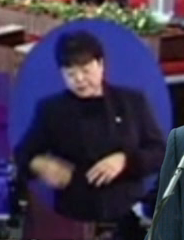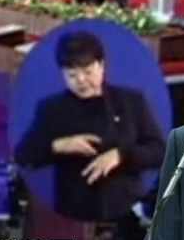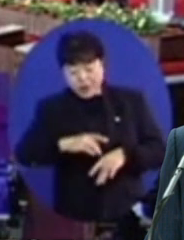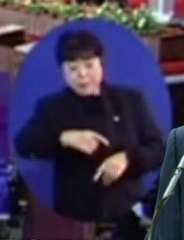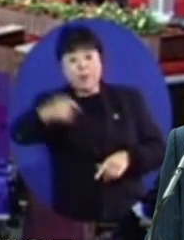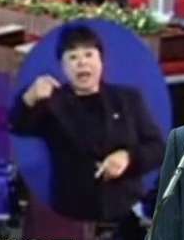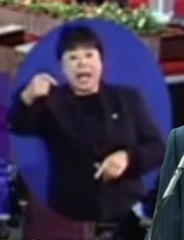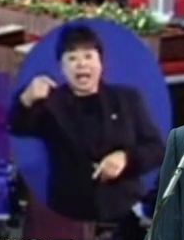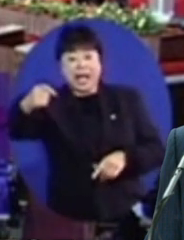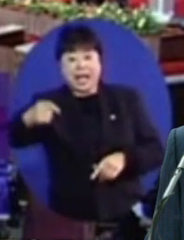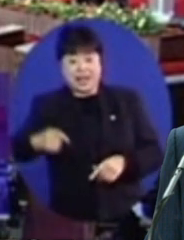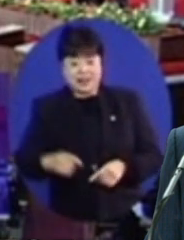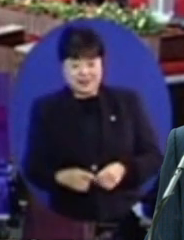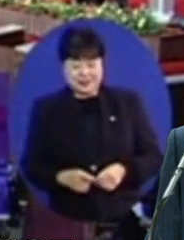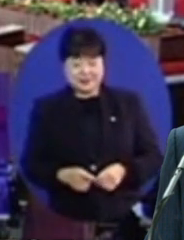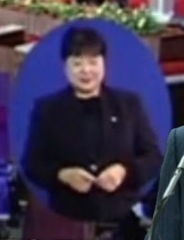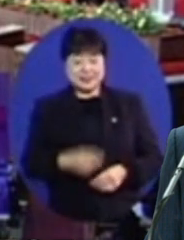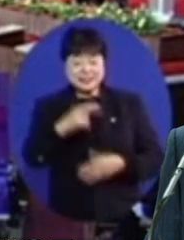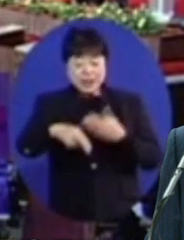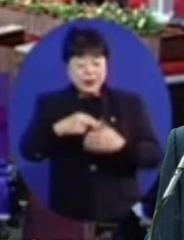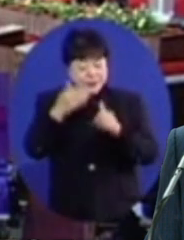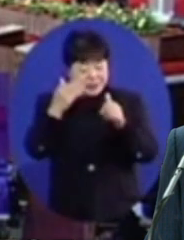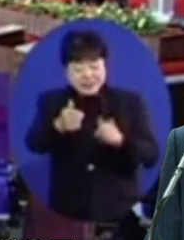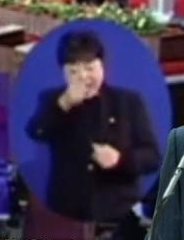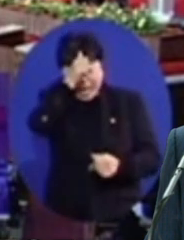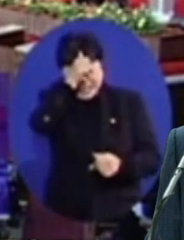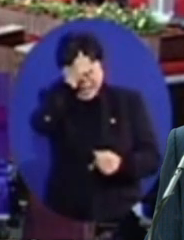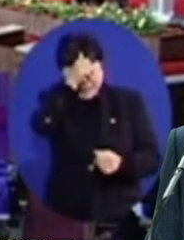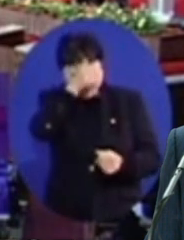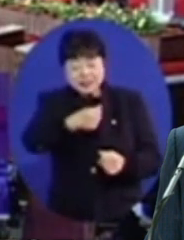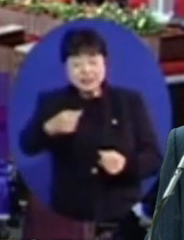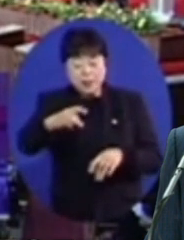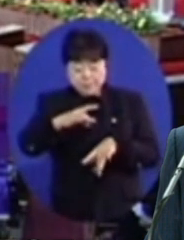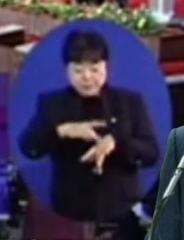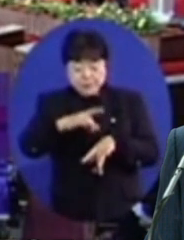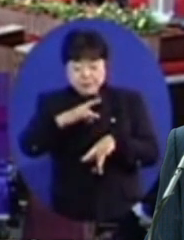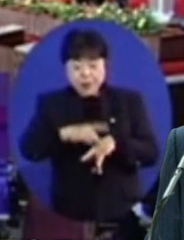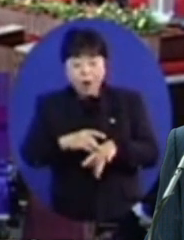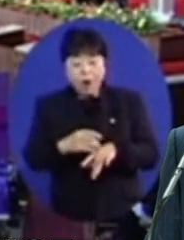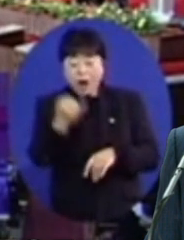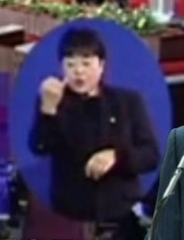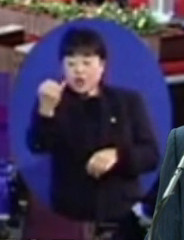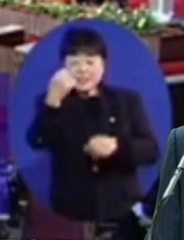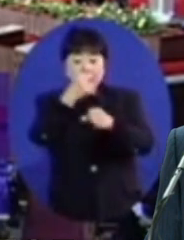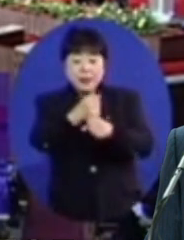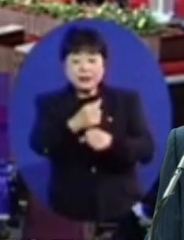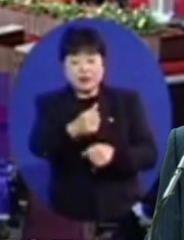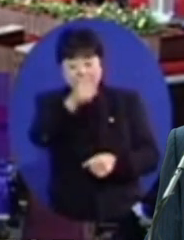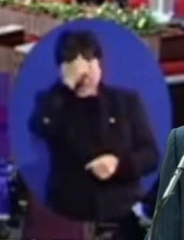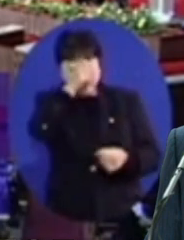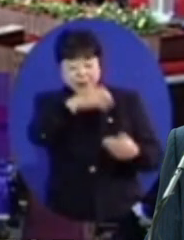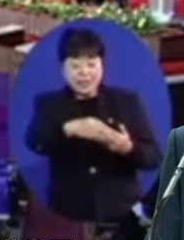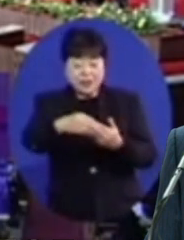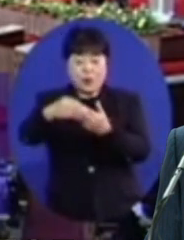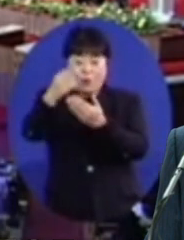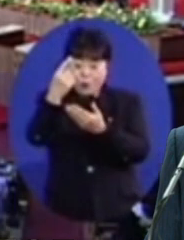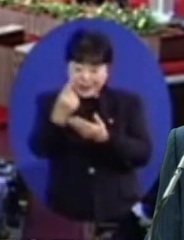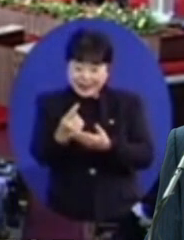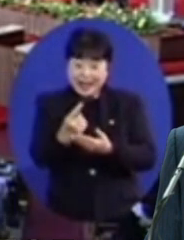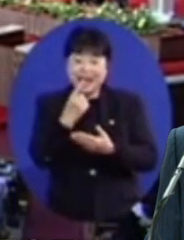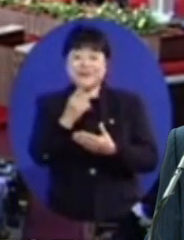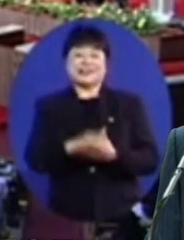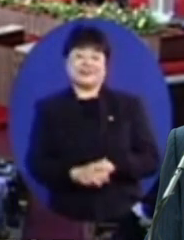살로 대신 채우시고 야훼 하나님이 아담에게서 취하신 갈빗대로 여자를 만드시고 그를 아담에게로 이끌어오시니 그렇게